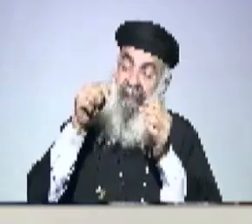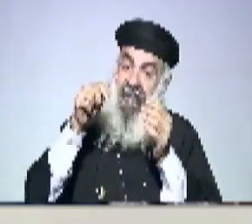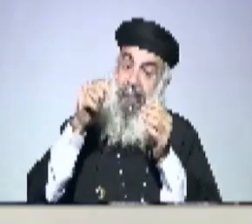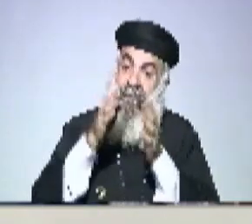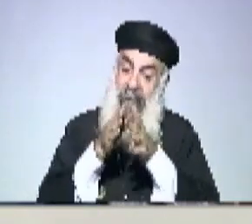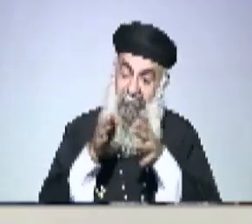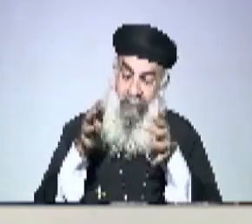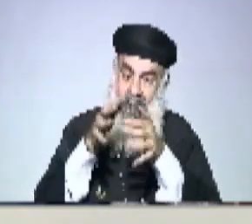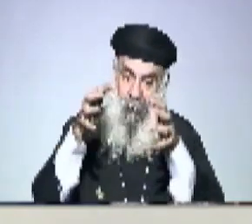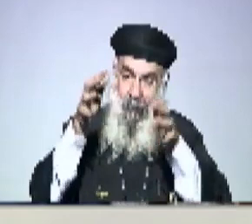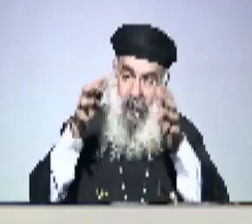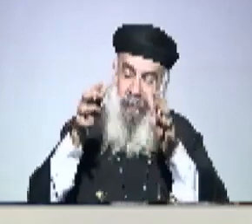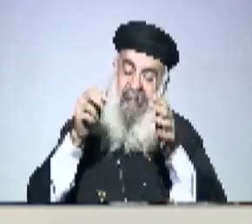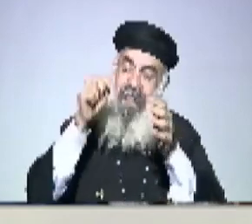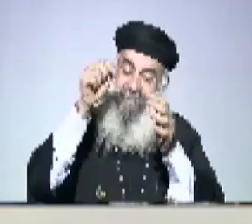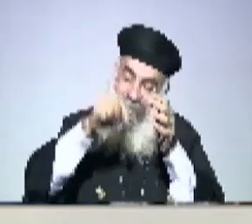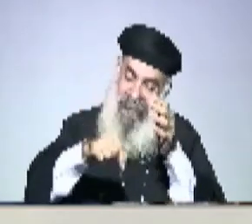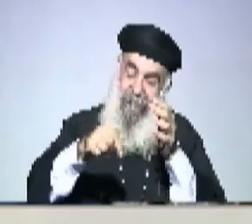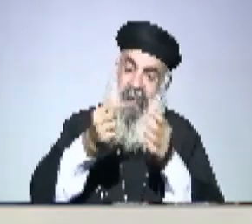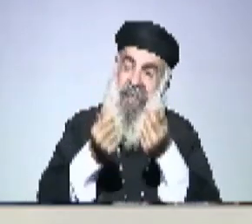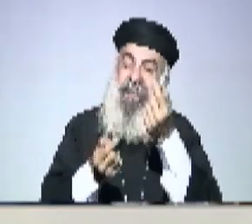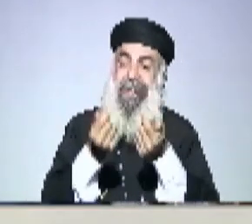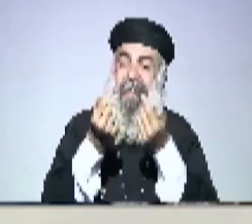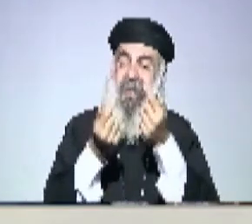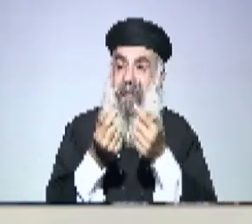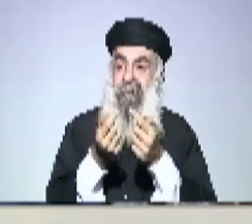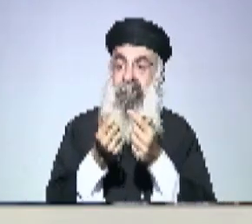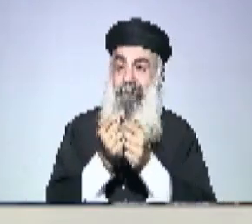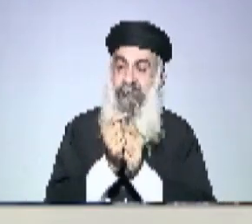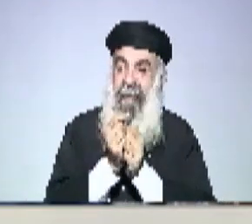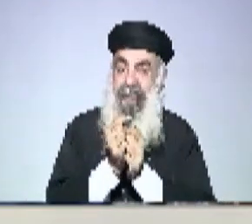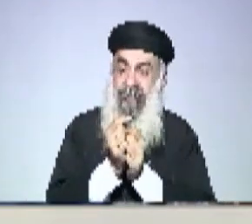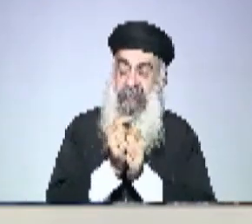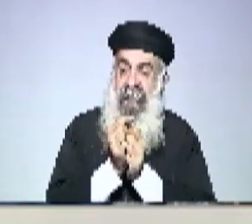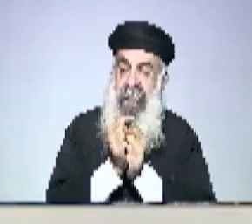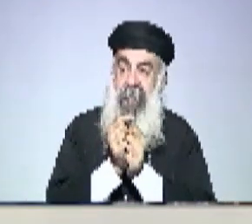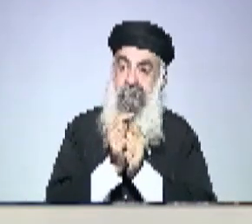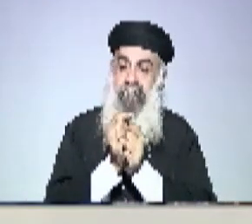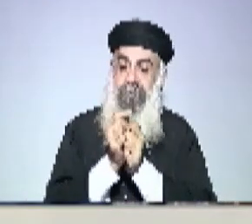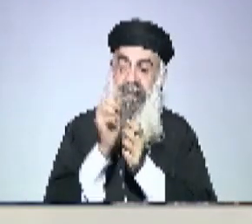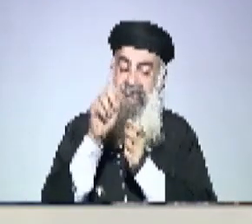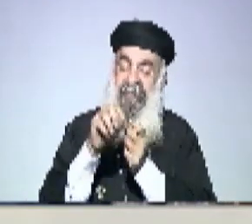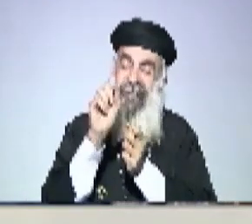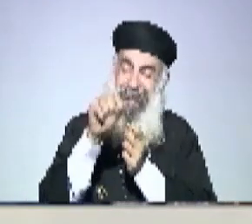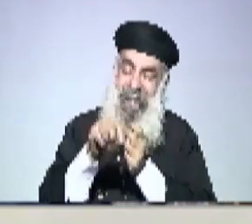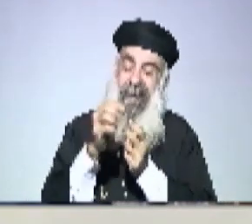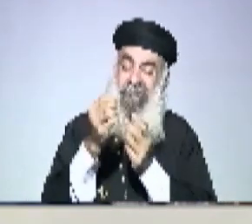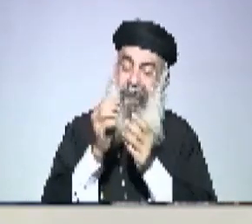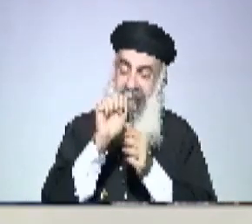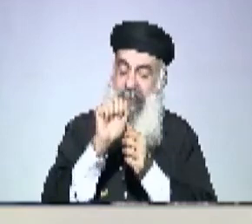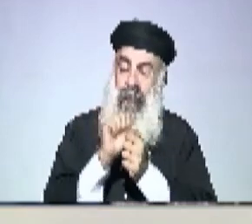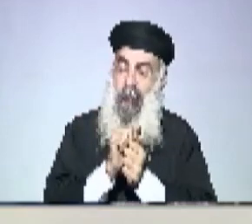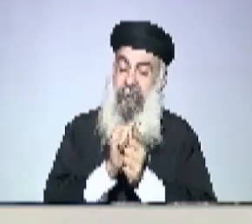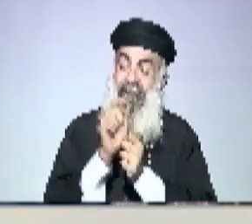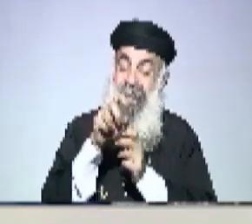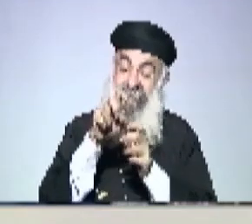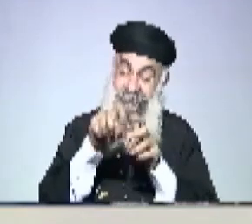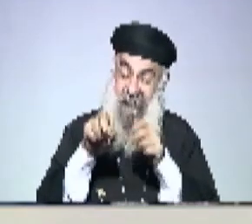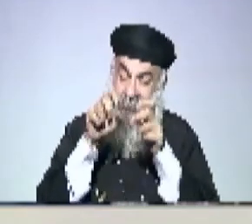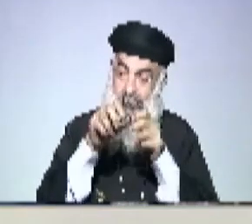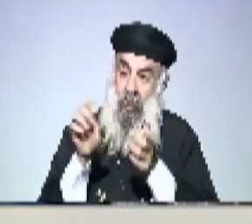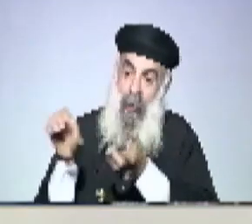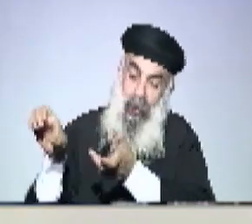مسام يقدر يزرع فيها الزراعه بتاعته فبن ق الحرث دوت